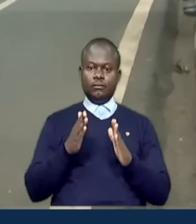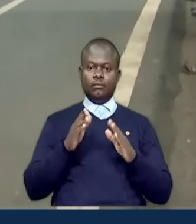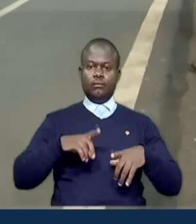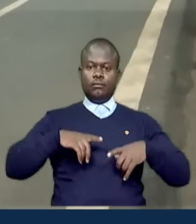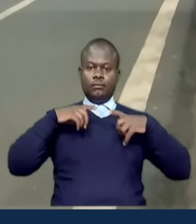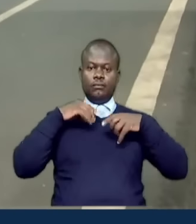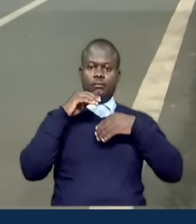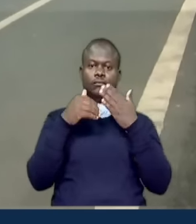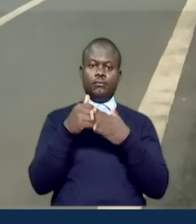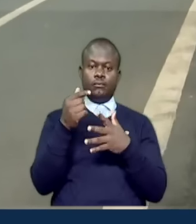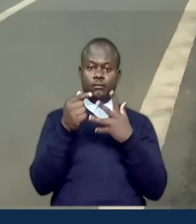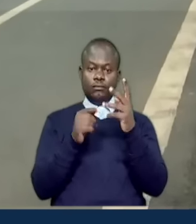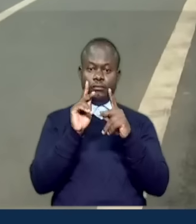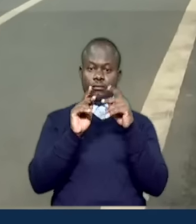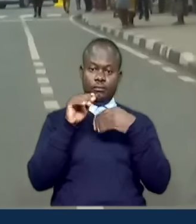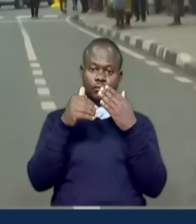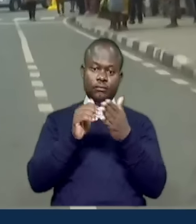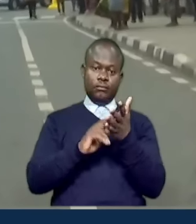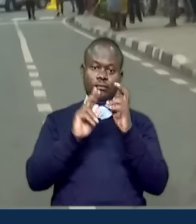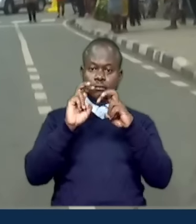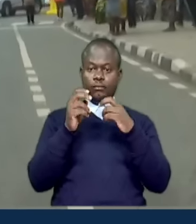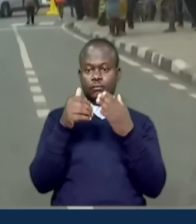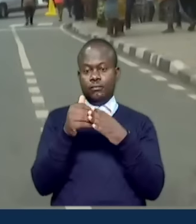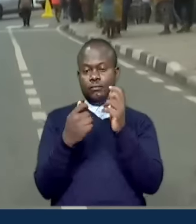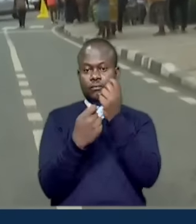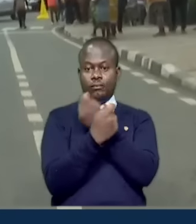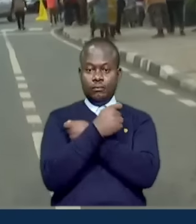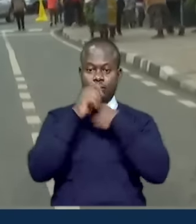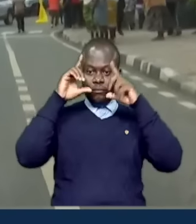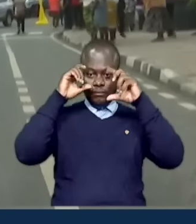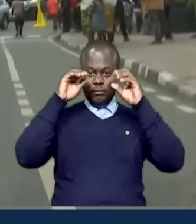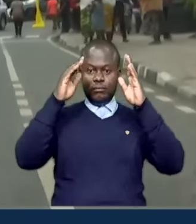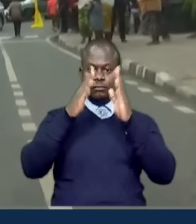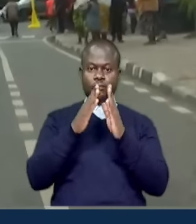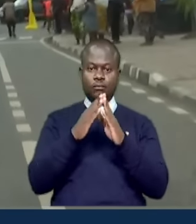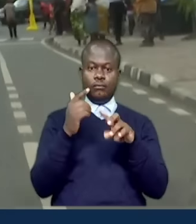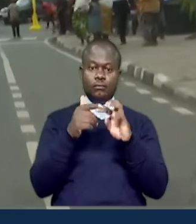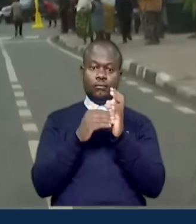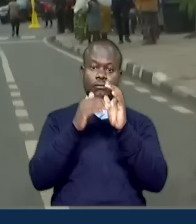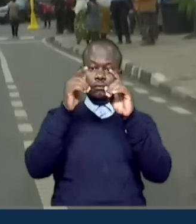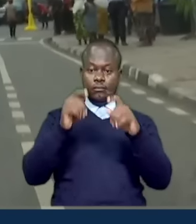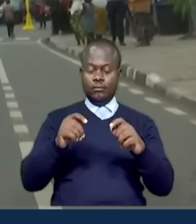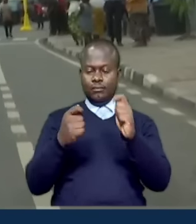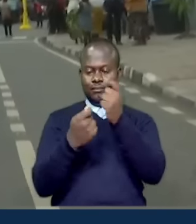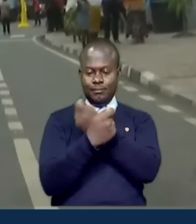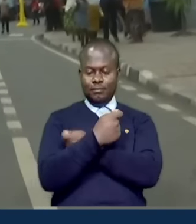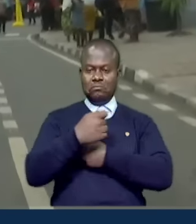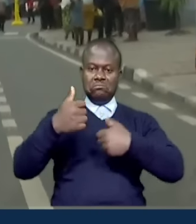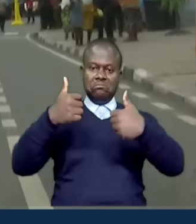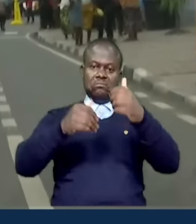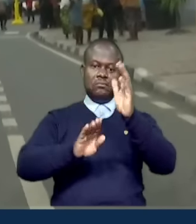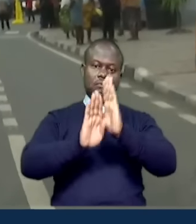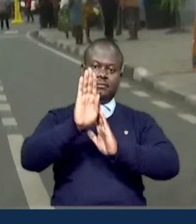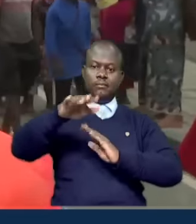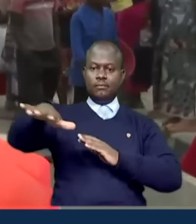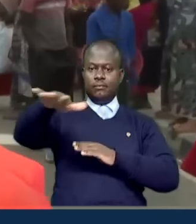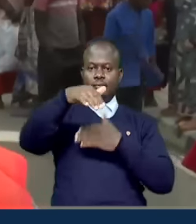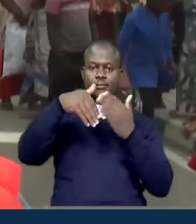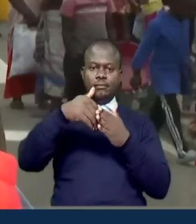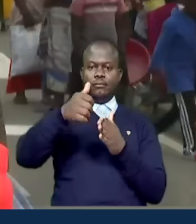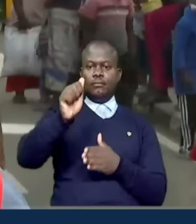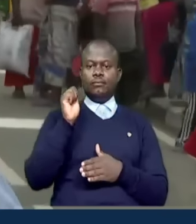n'abatwara ibintu n'abantu bakemeza ko uretse kuba barahinduye isura y'umujyi, banazanye impinduka nziza mu iterambere ry'agace kabo.